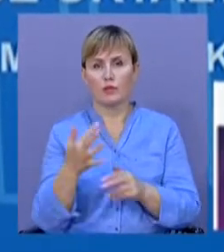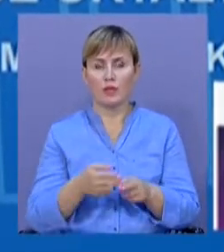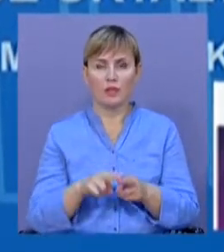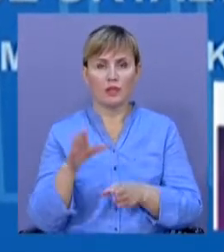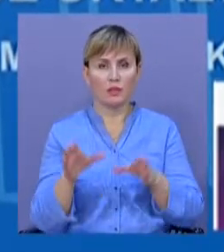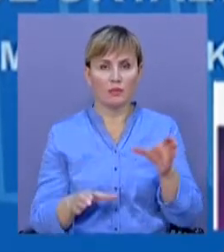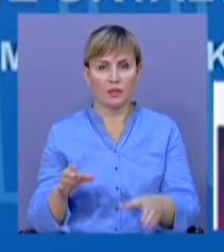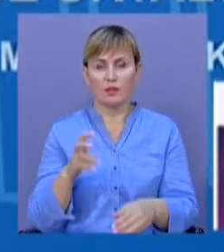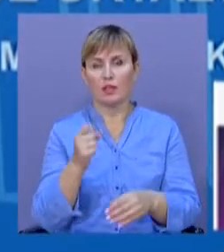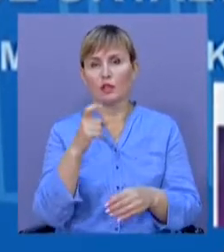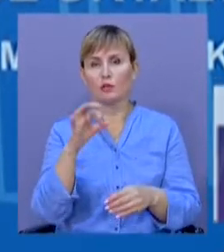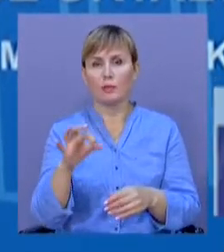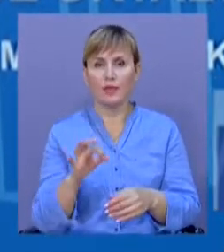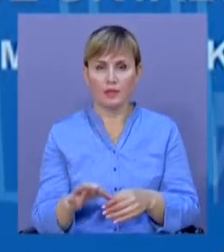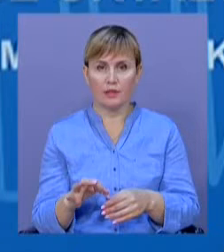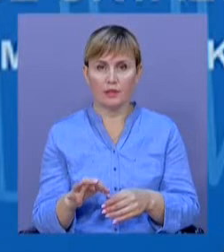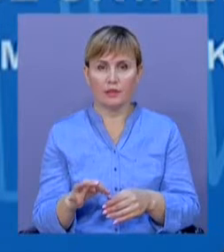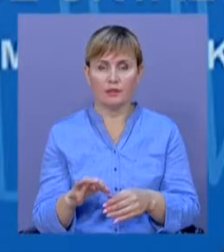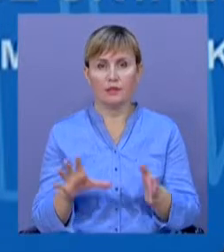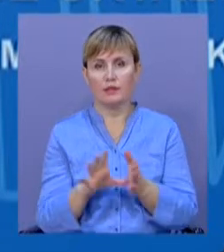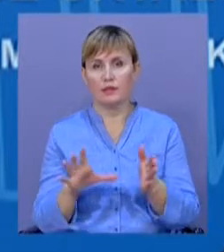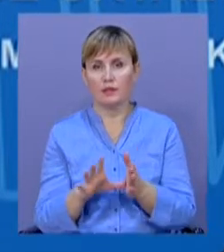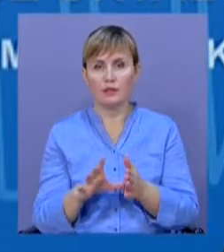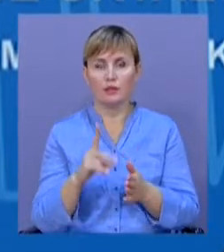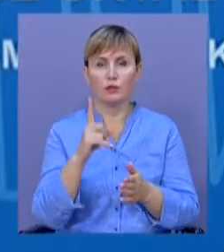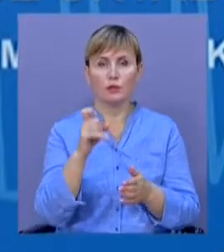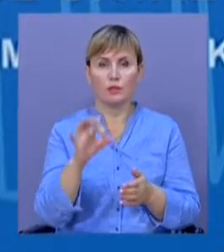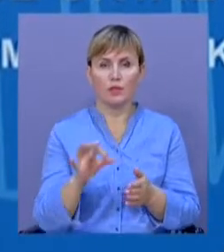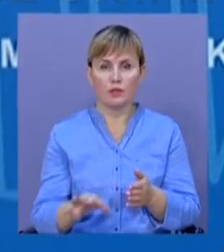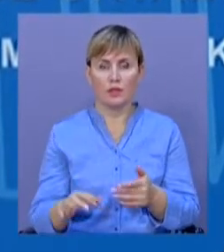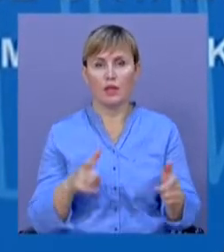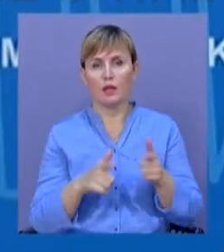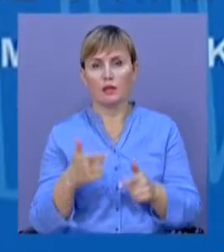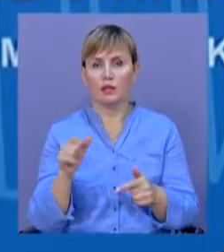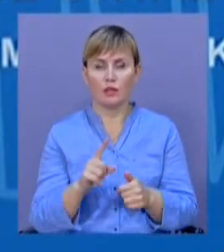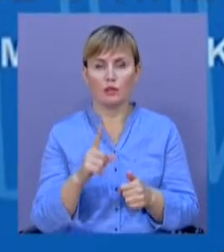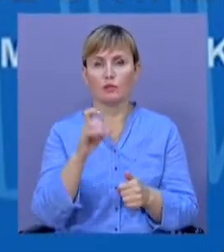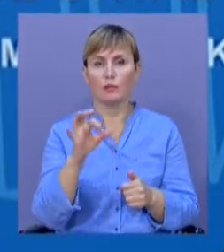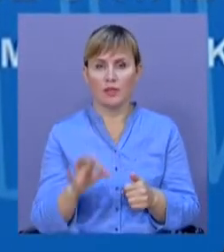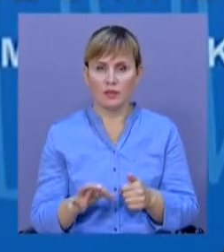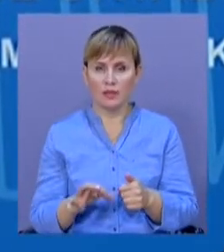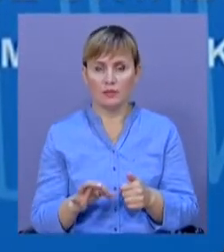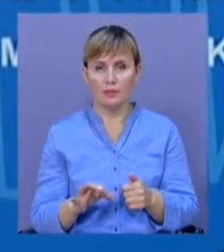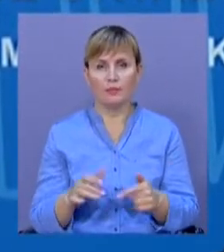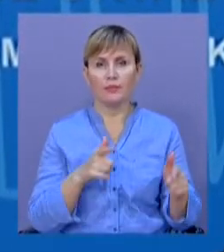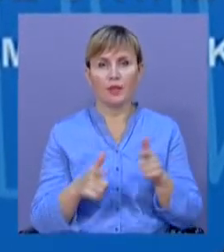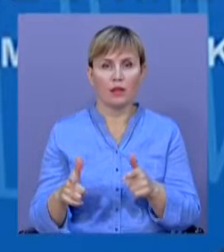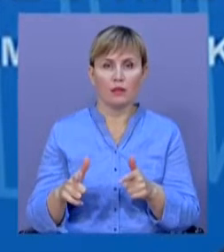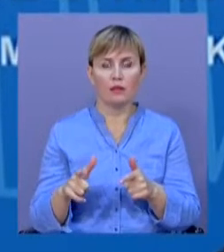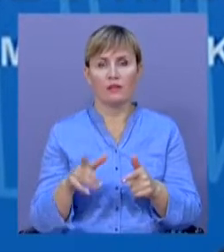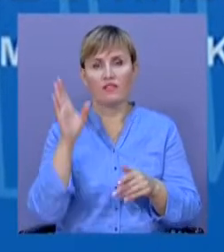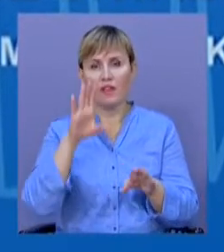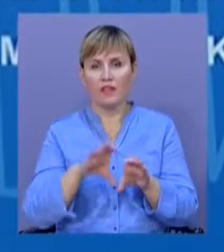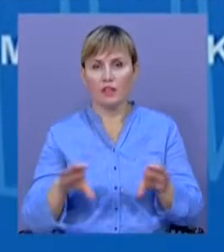тепловые сети на 100%, электрические сети на 100%, готовность газовых сетей 100%, готовность сетей